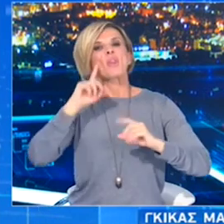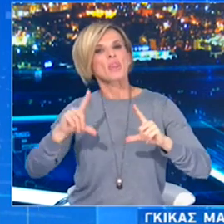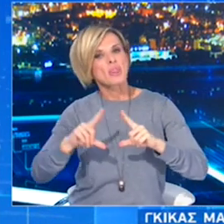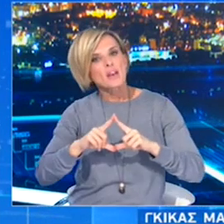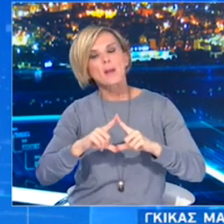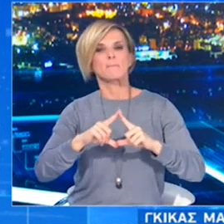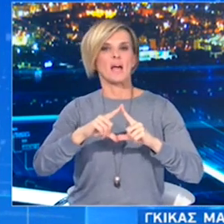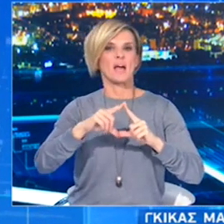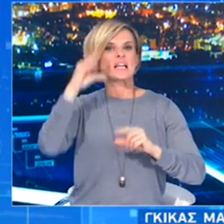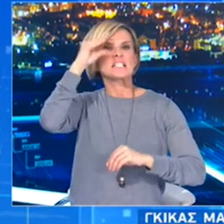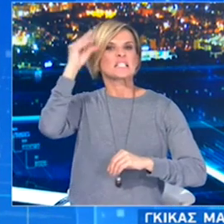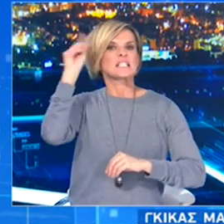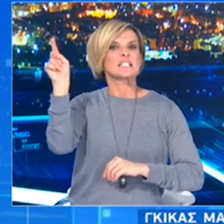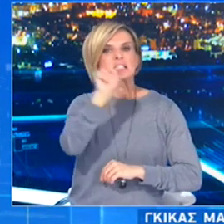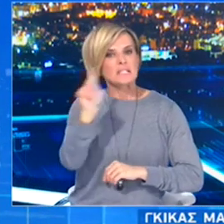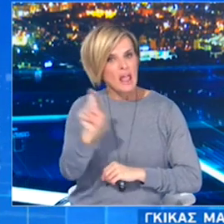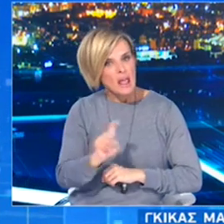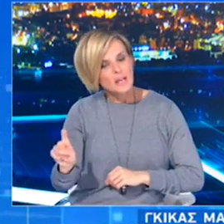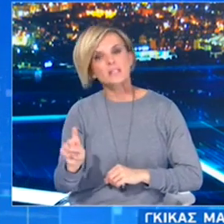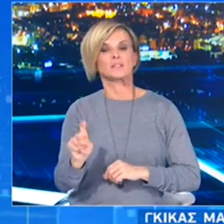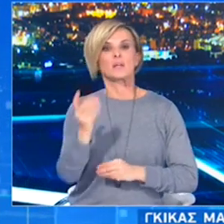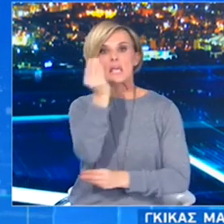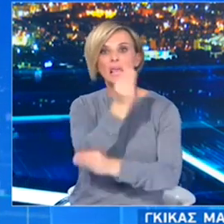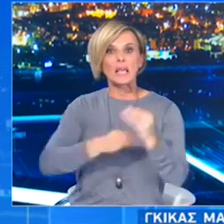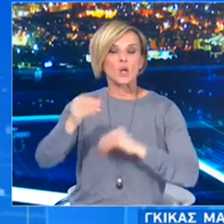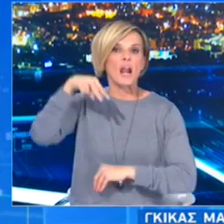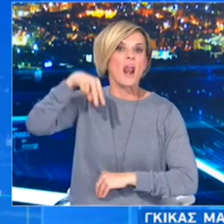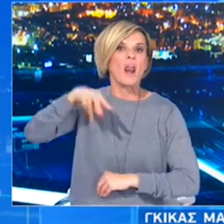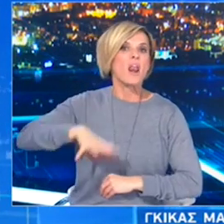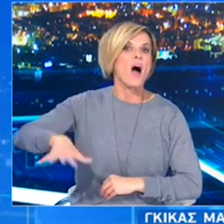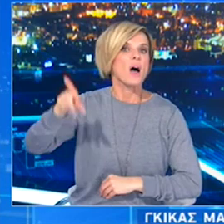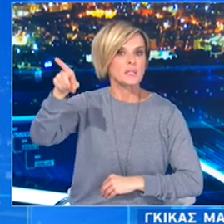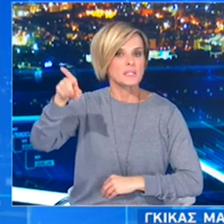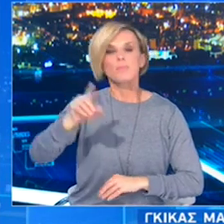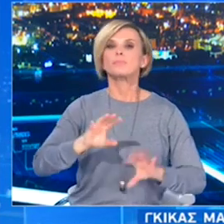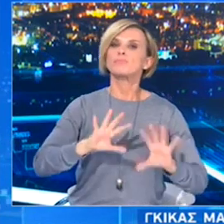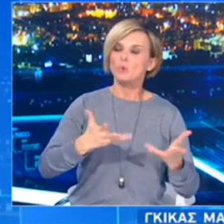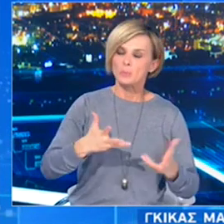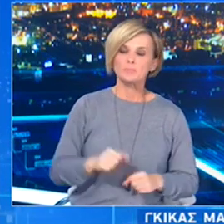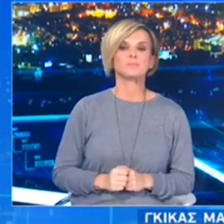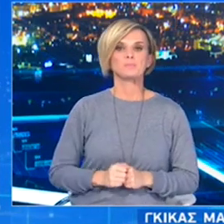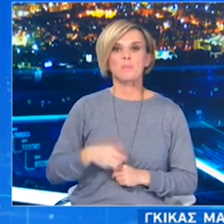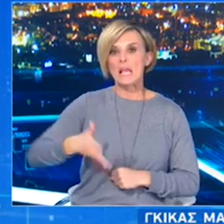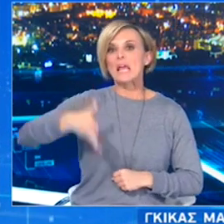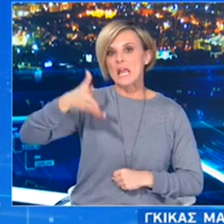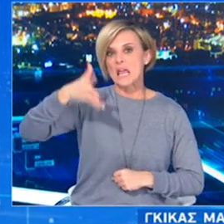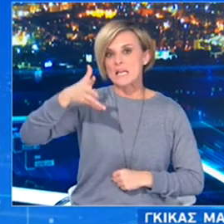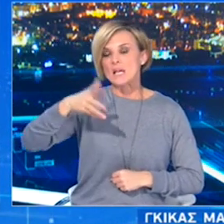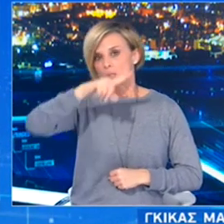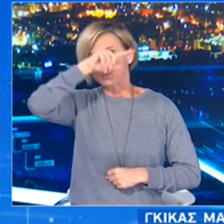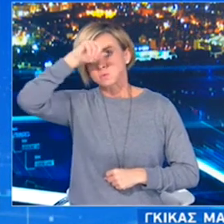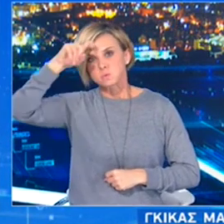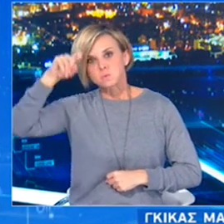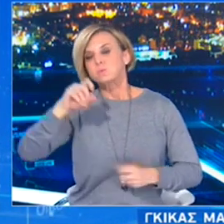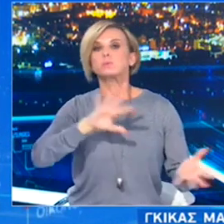Πέλλας, ενώ υψηλό παραμένει και το φορτίο της Λάρισας. Η ηλικιακή κατανομή των νέων διαγνώσεων διατηρεί βαρύ προφίλ νοσηρότητας με τις διαγνώσεις